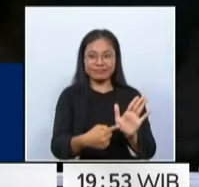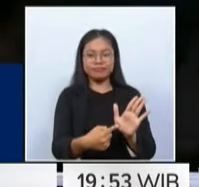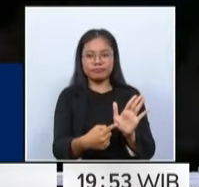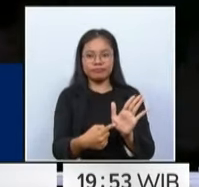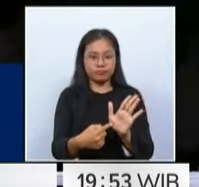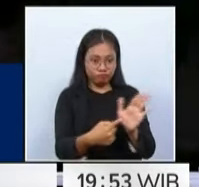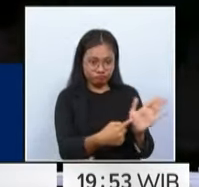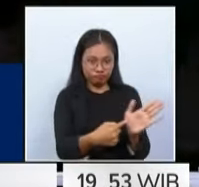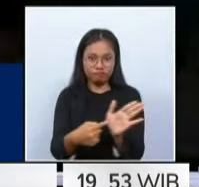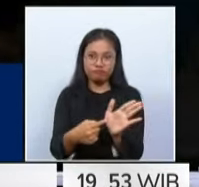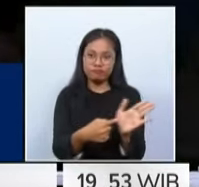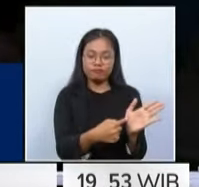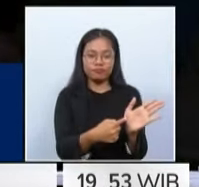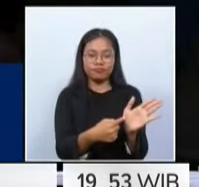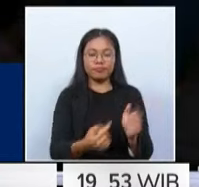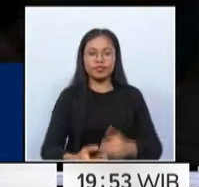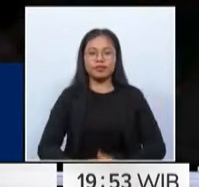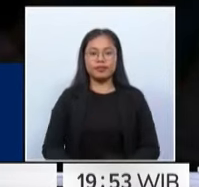para